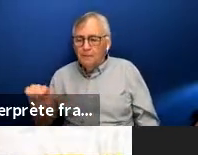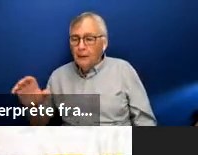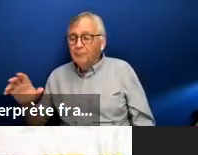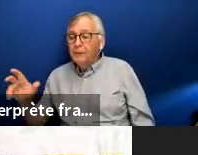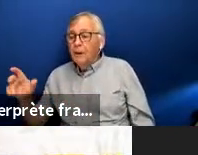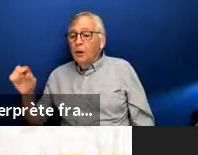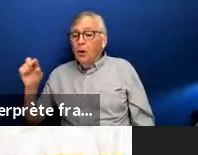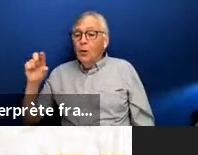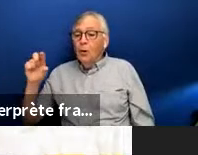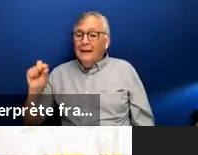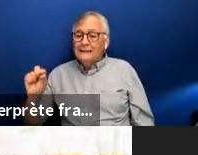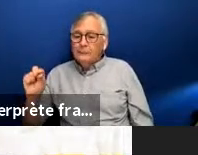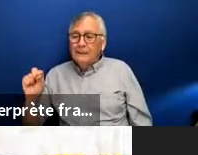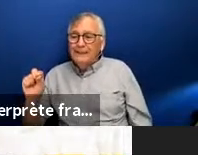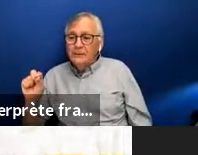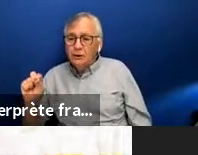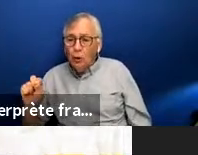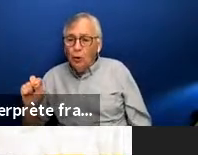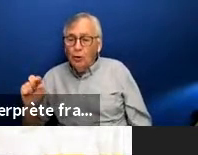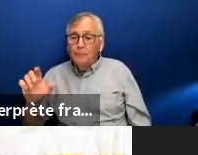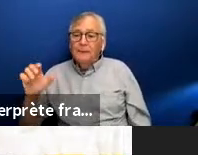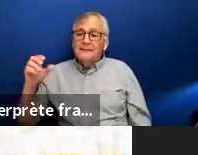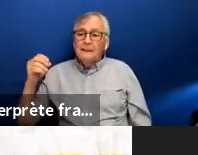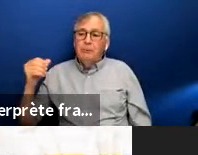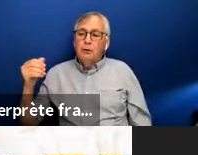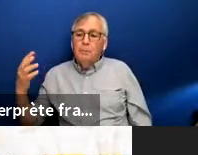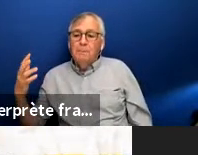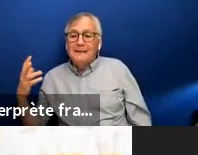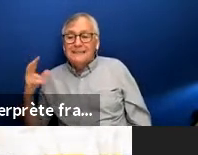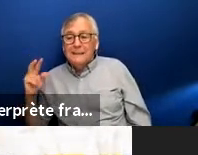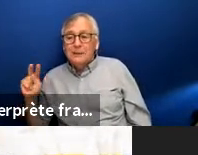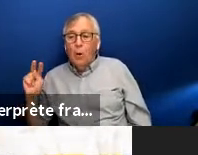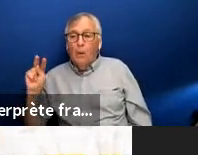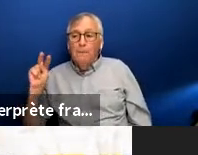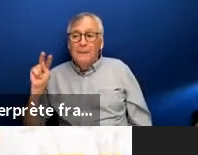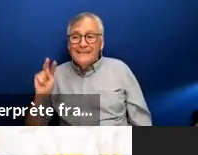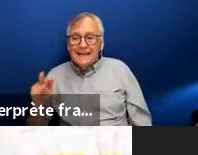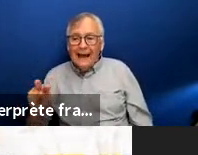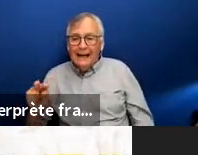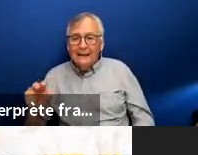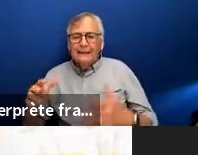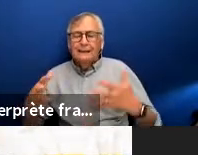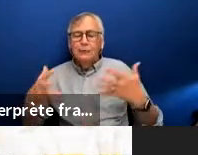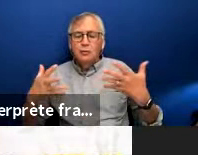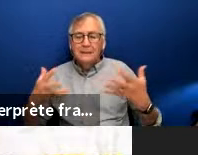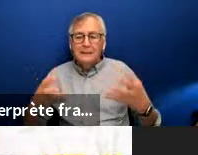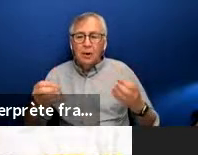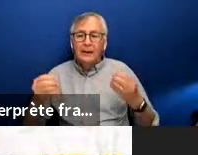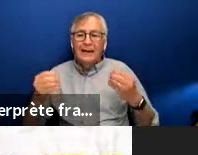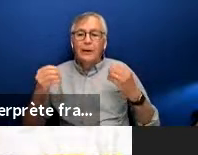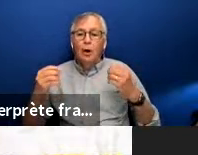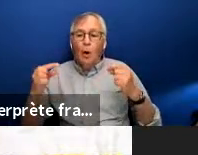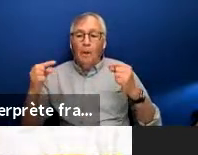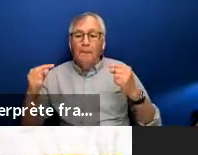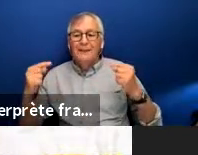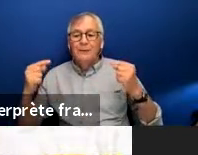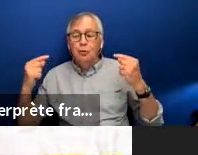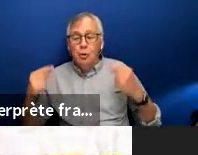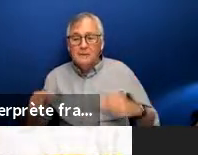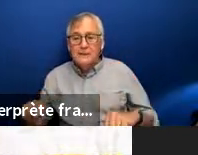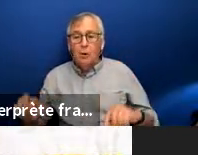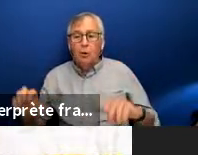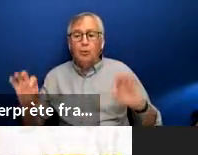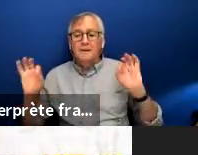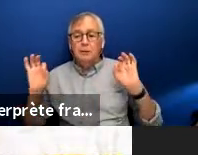majuscule. Un S minuscule, c'est plus une perception médicale qui veut dire que quelqu'un a